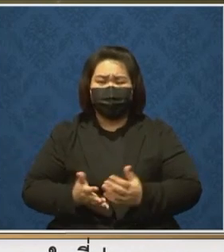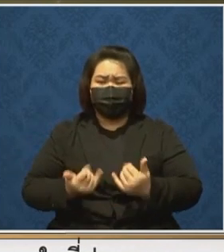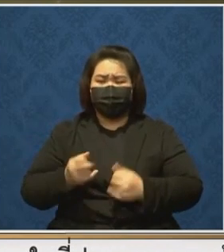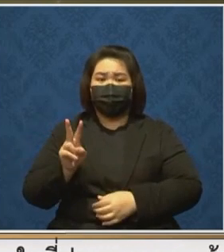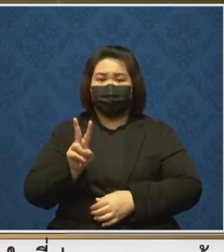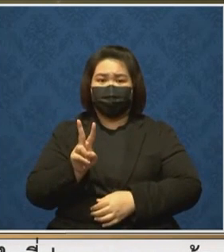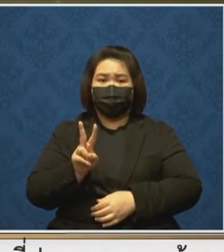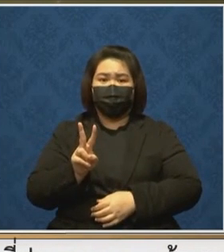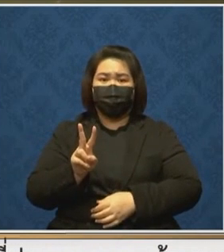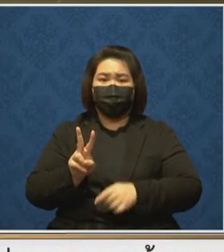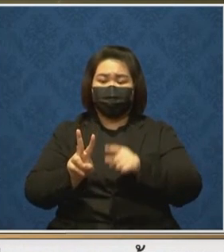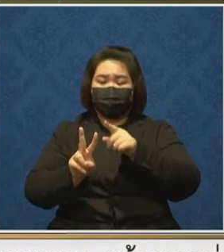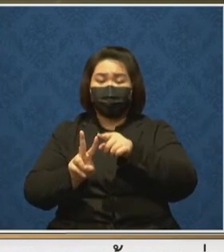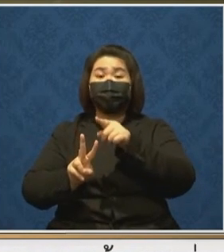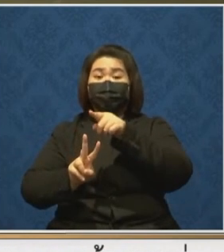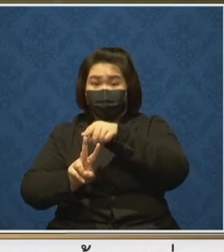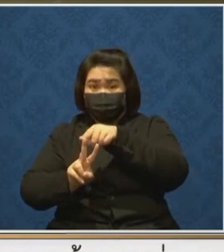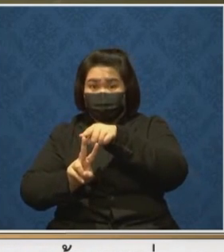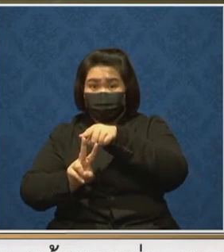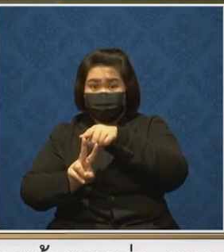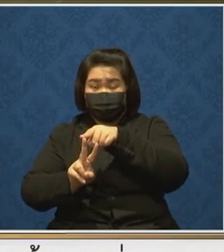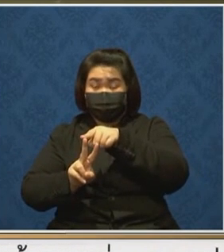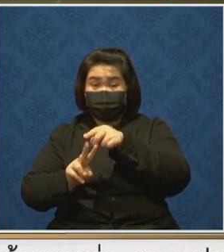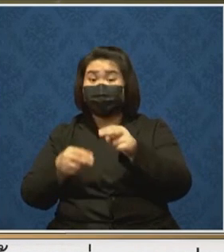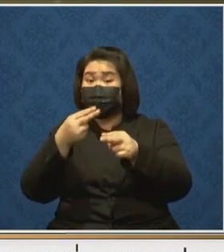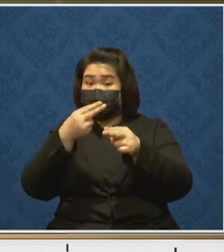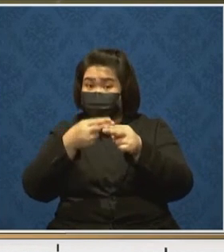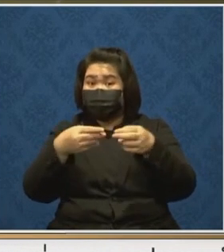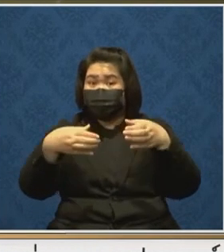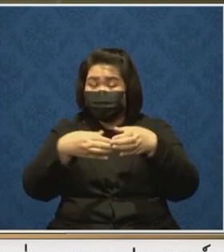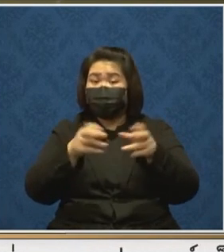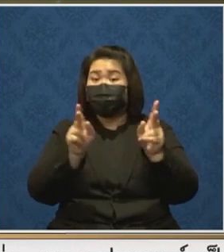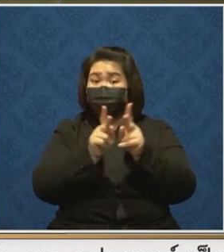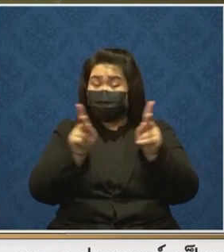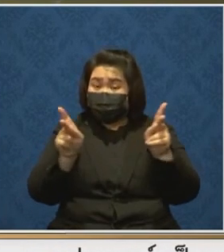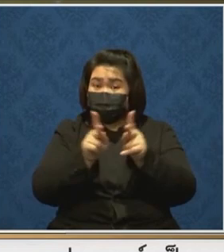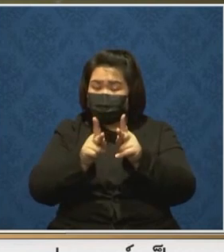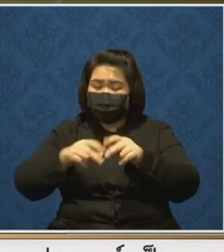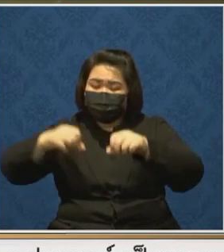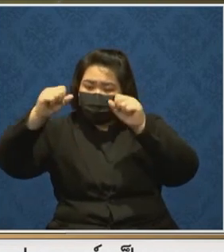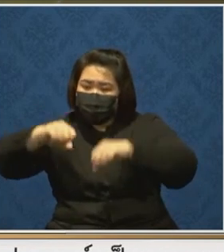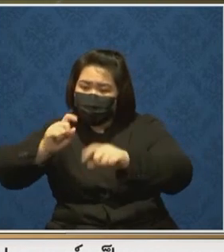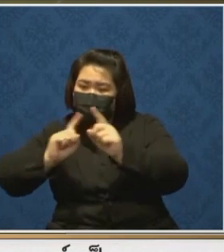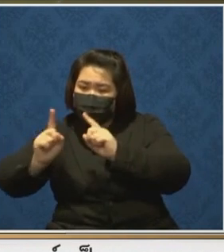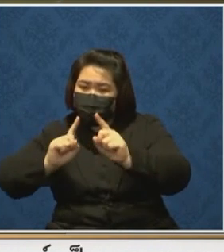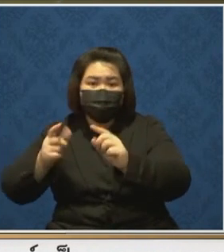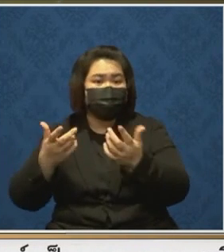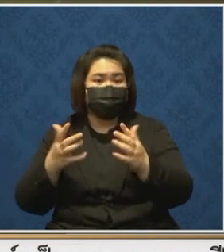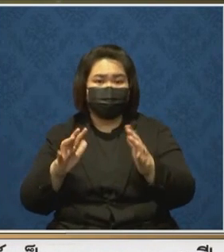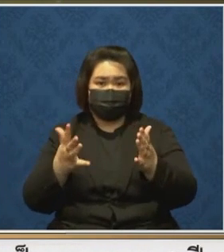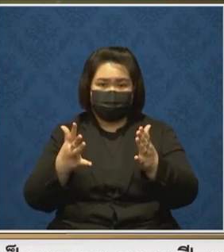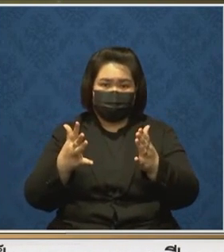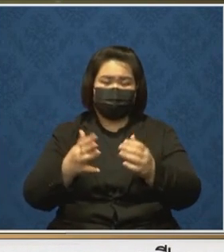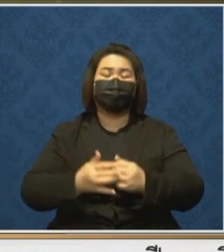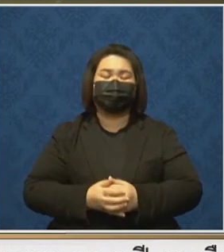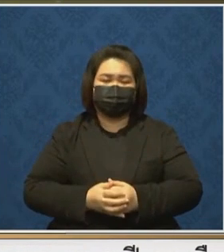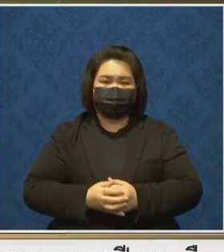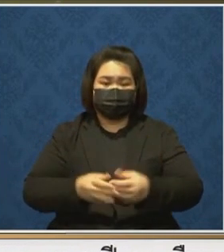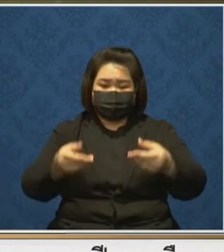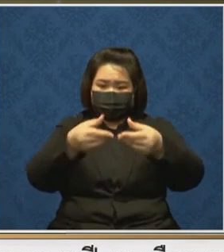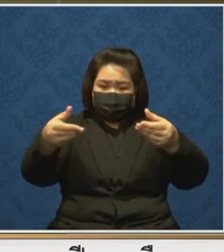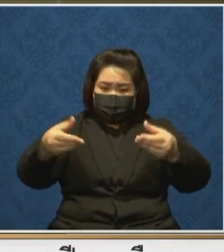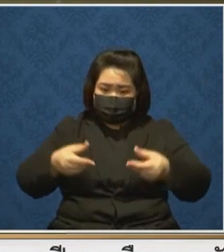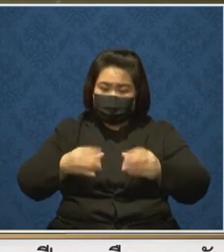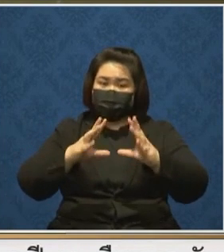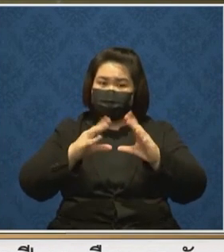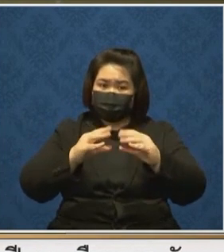องท่านนี้ไม่มีรายชื่ออยู่ในคณะกรมการณรัรัข้อพิพาศและไม่เคยปรากฏรายชื่อในรายงานกประ